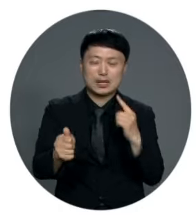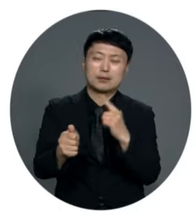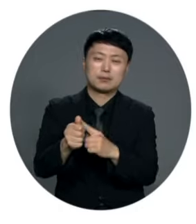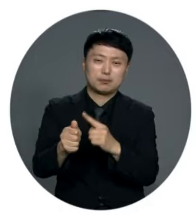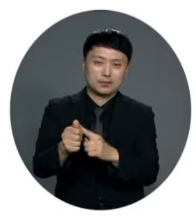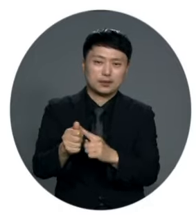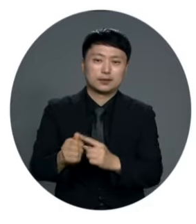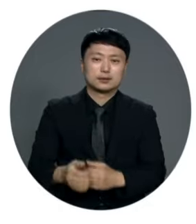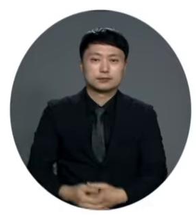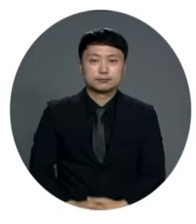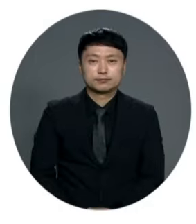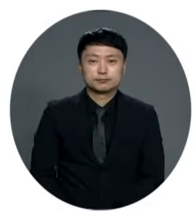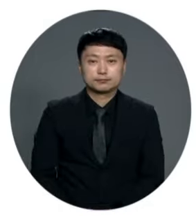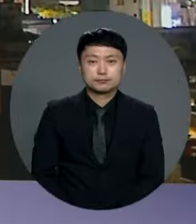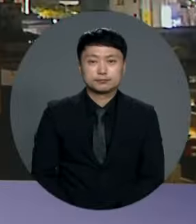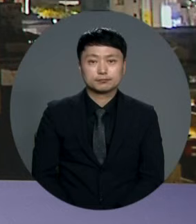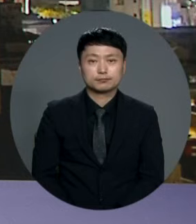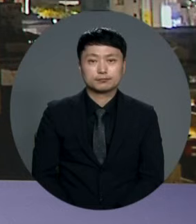밝혔습니다.